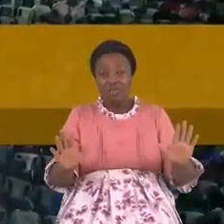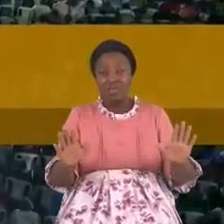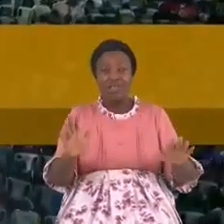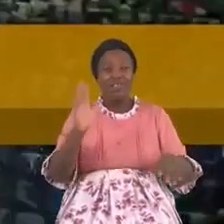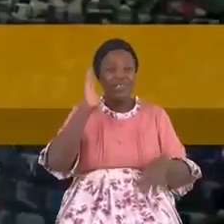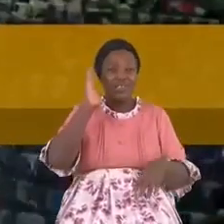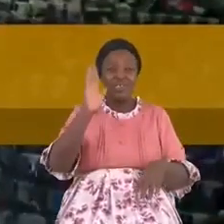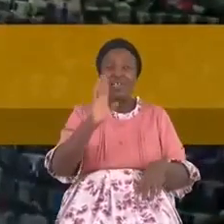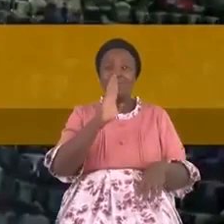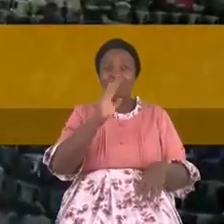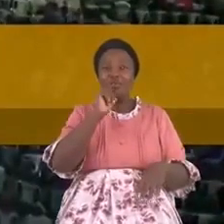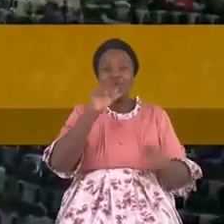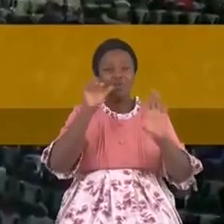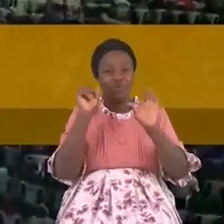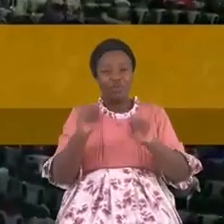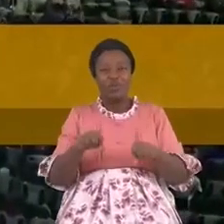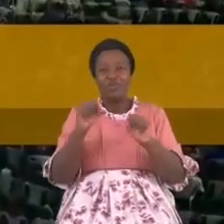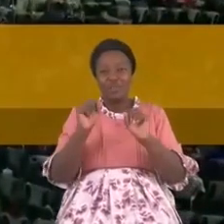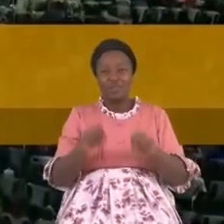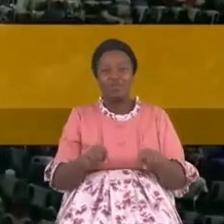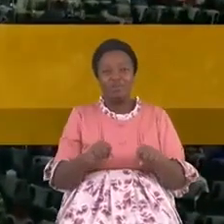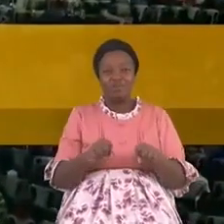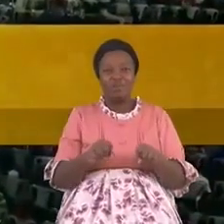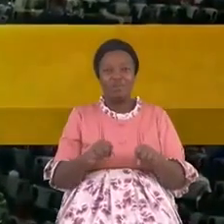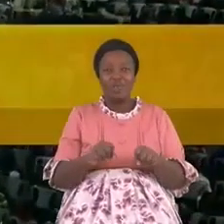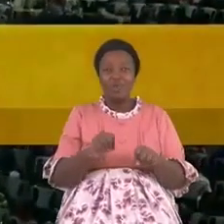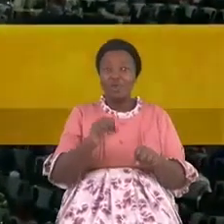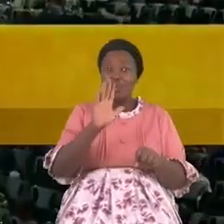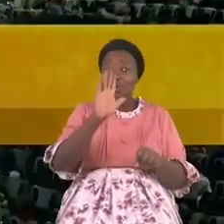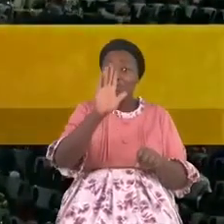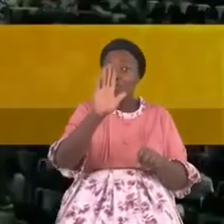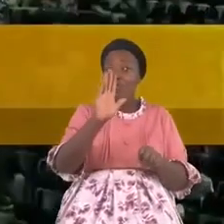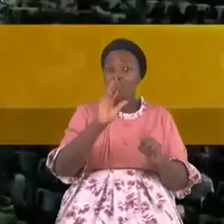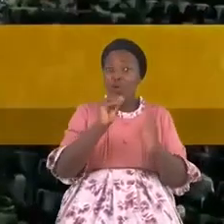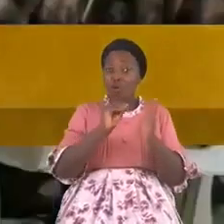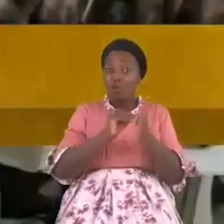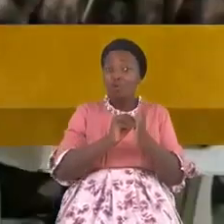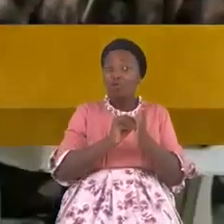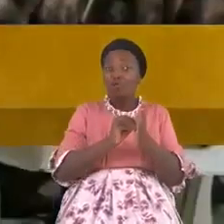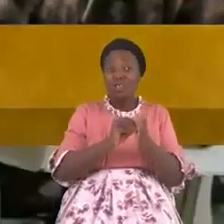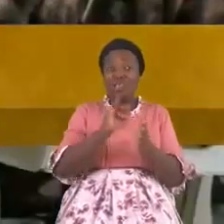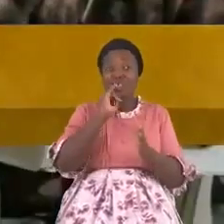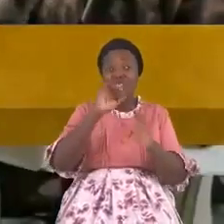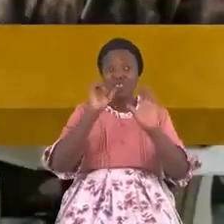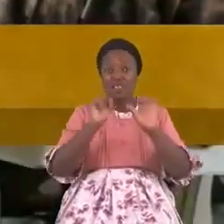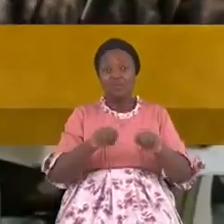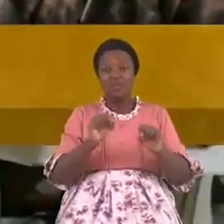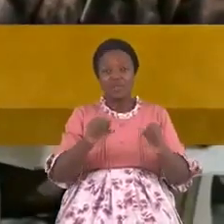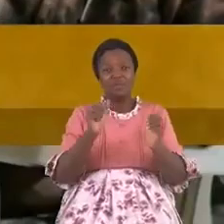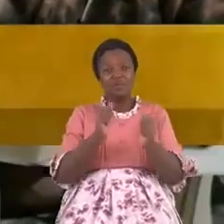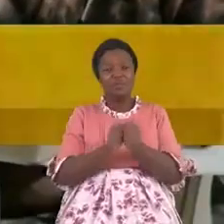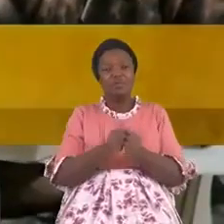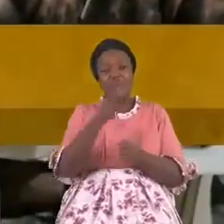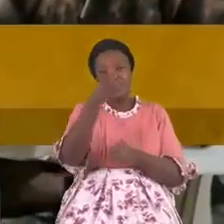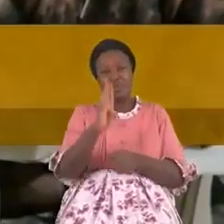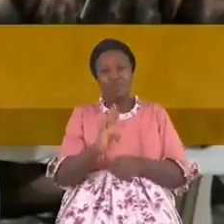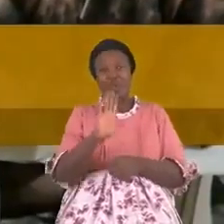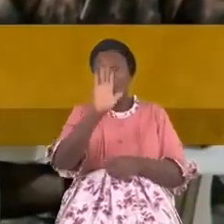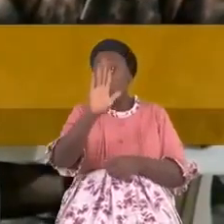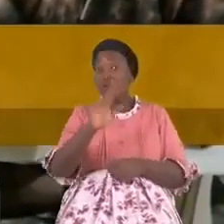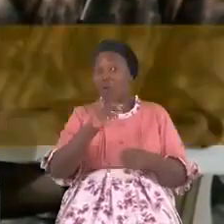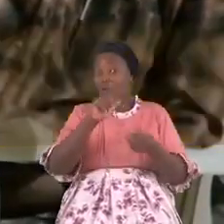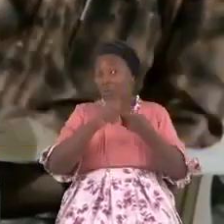ime. Nsogbu gị apụrụ ime ya n'ebe Chineke nọ. Nsogbu niile ị